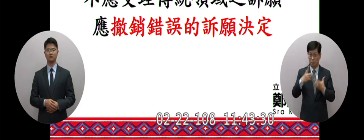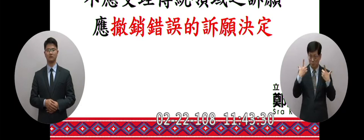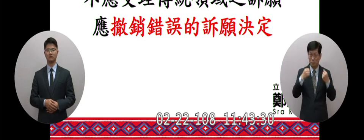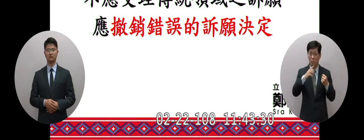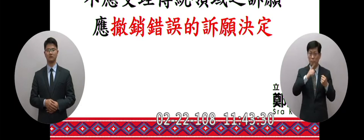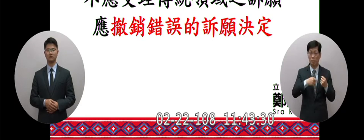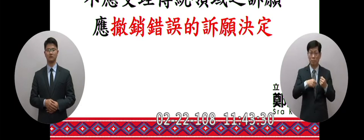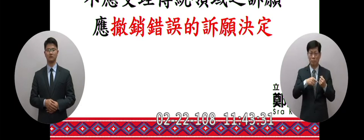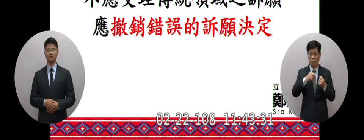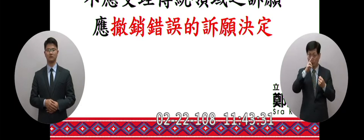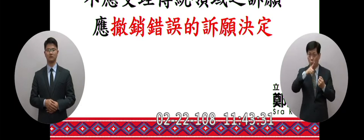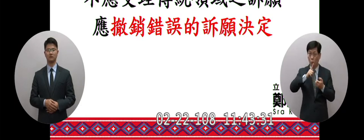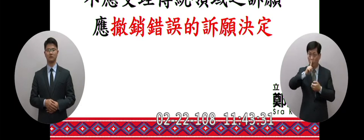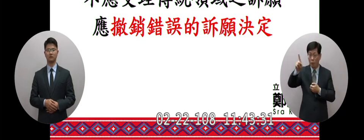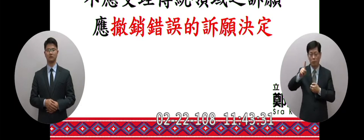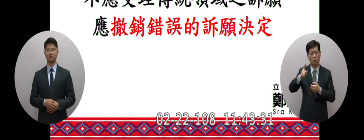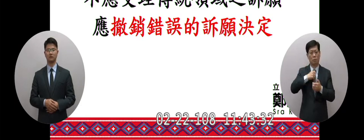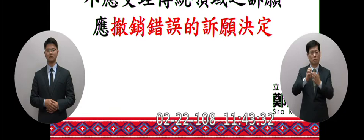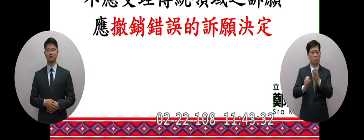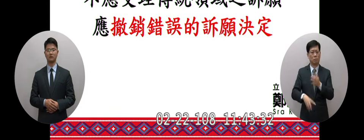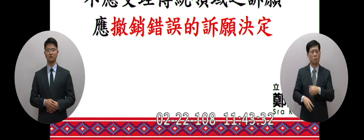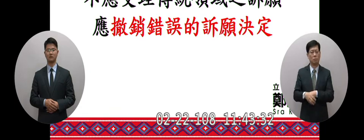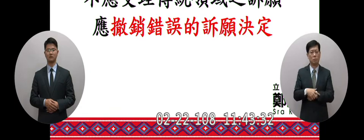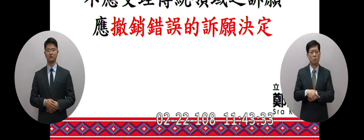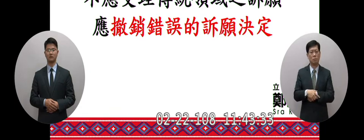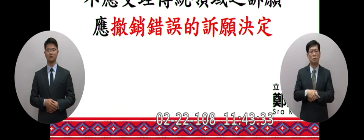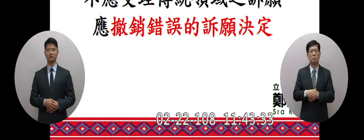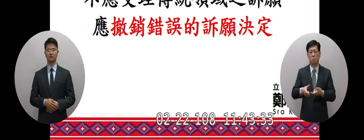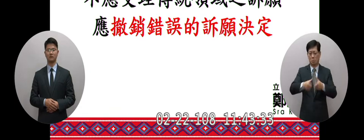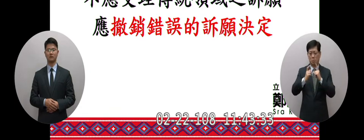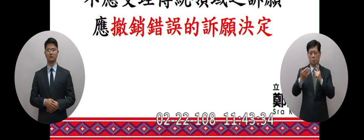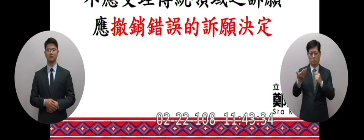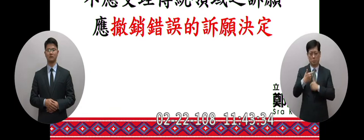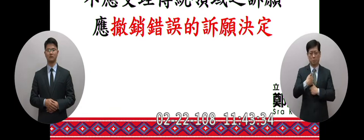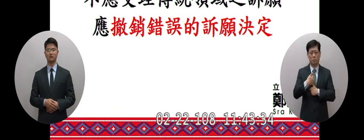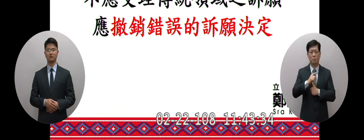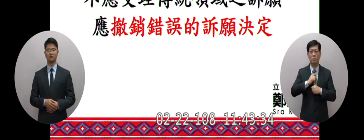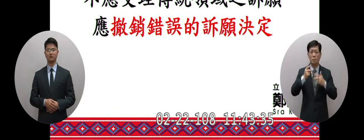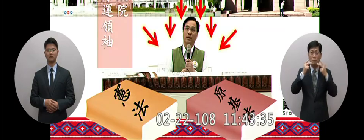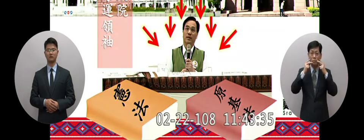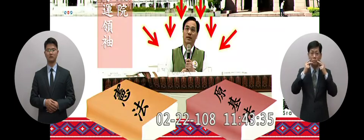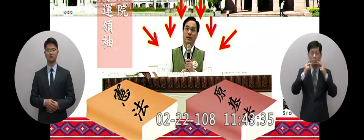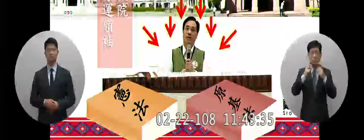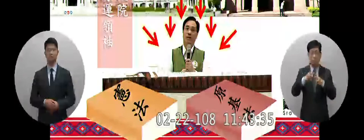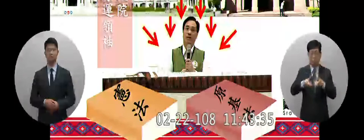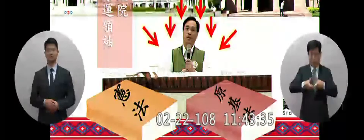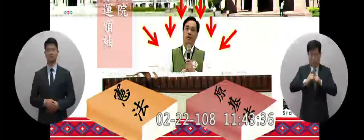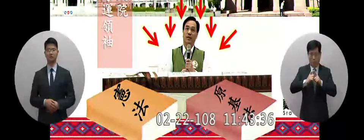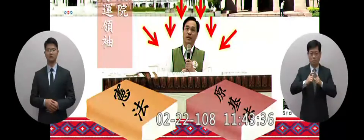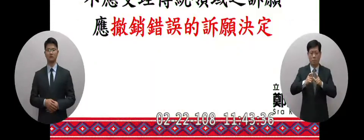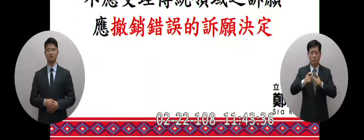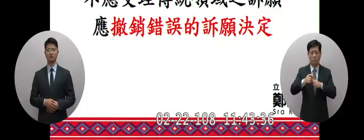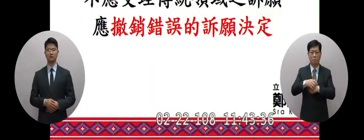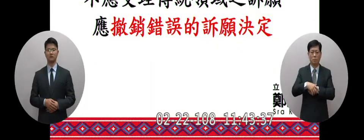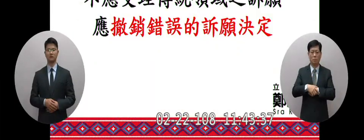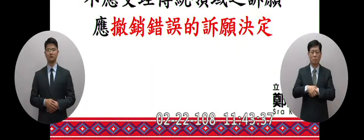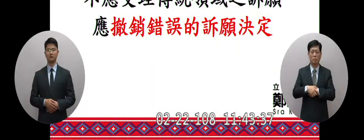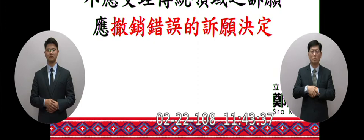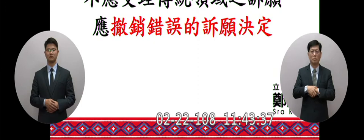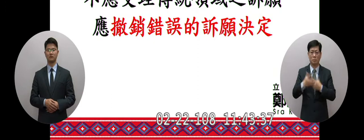这个错误的宿院决定，来还给啊回复啊，应该要回